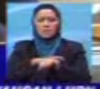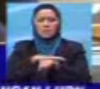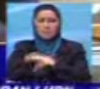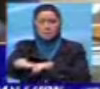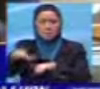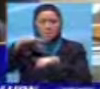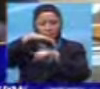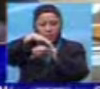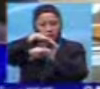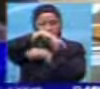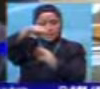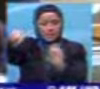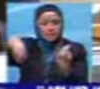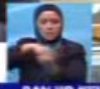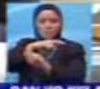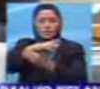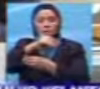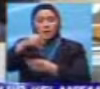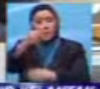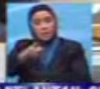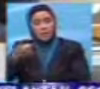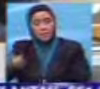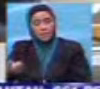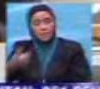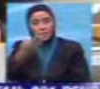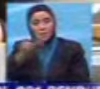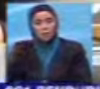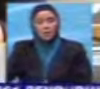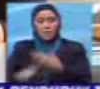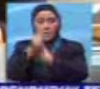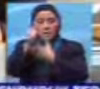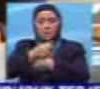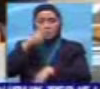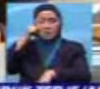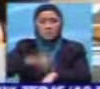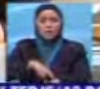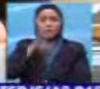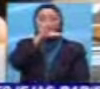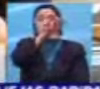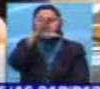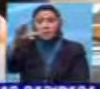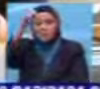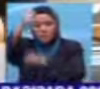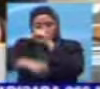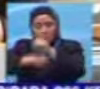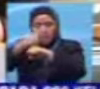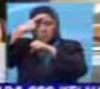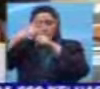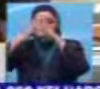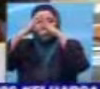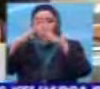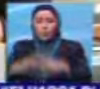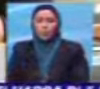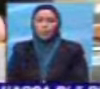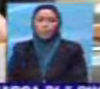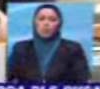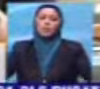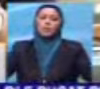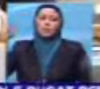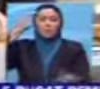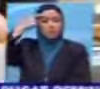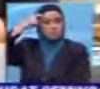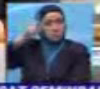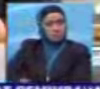sekitar, di mana bahan-bahan berbahaya ini memerlukan tempoh sehingga 500 tahun untuk dibusnahkan secara semula jadi.